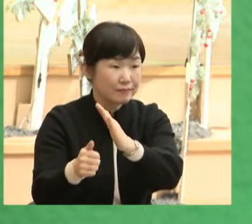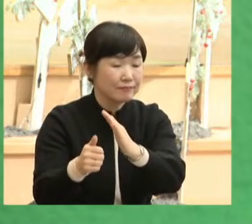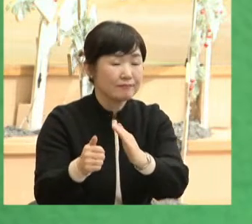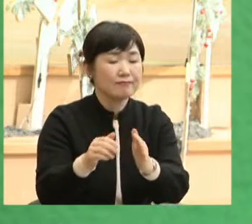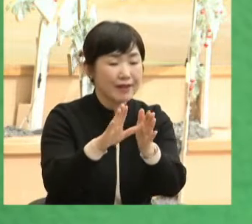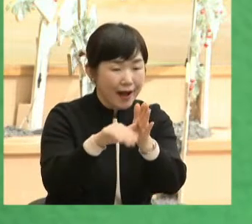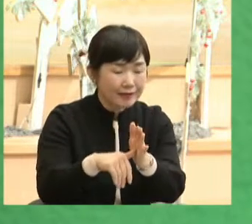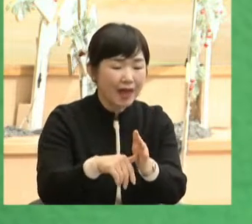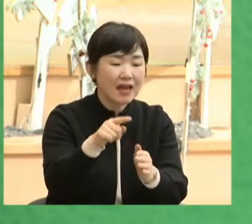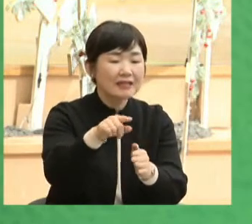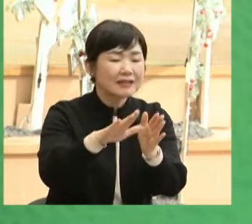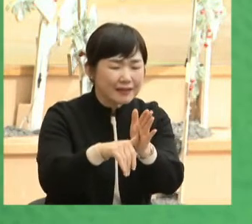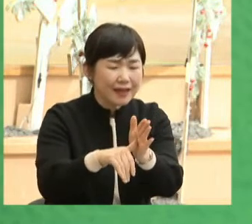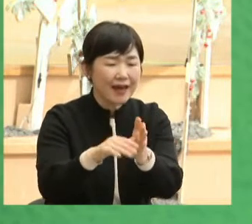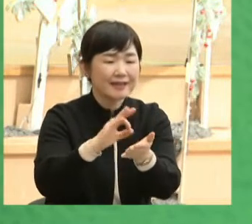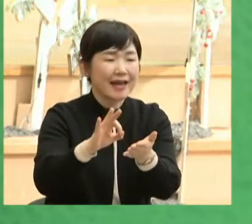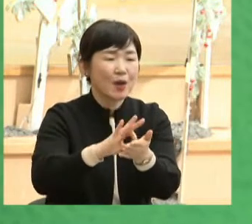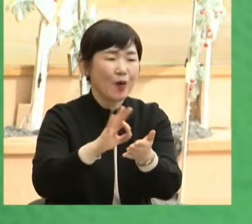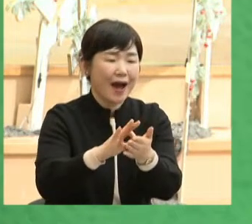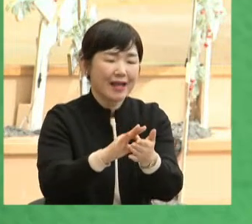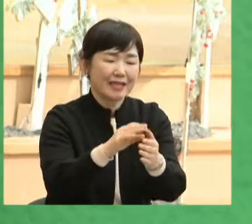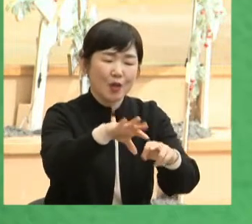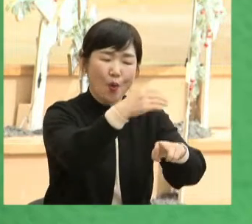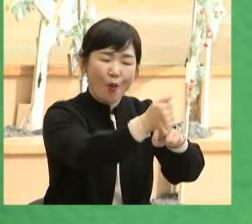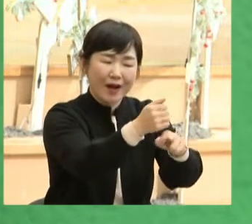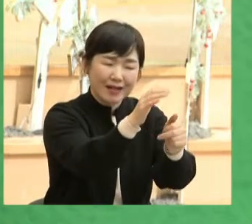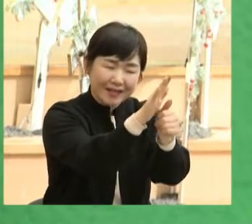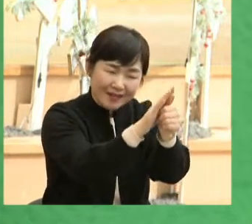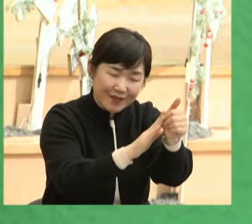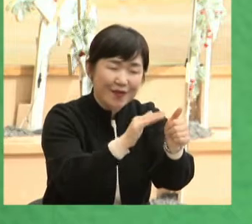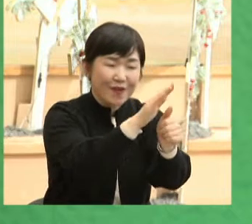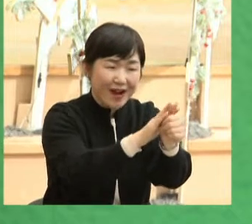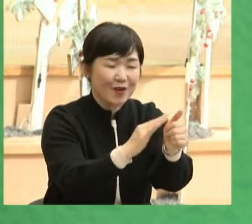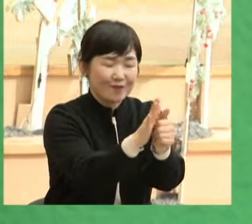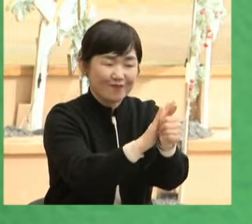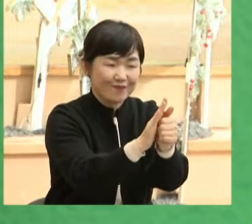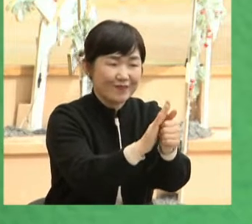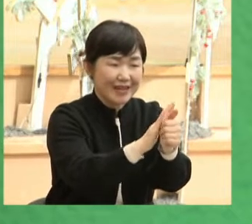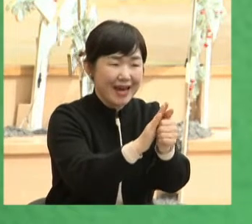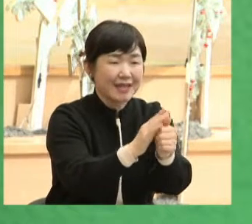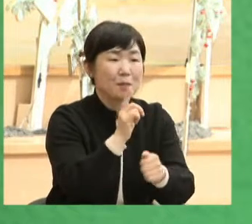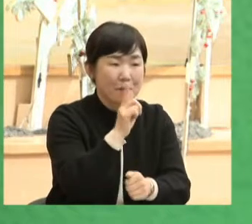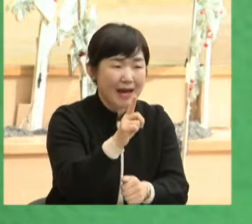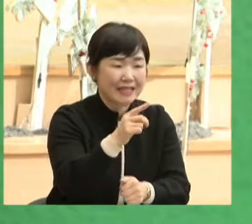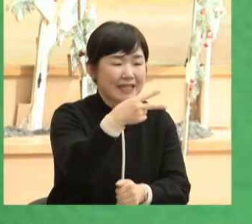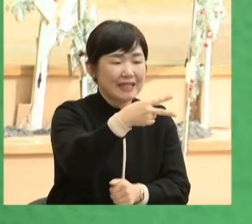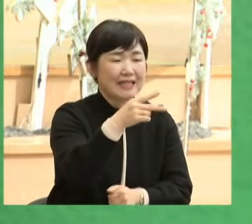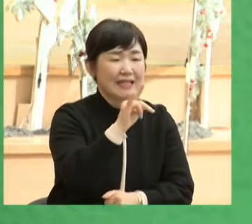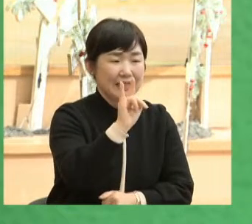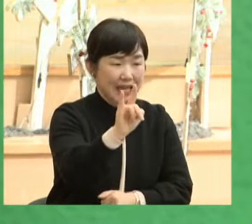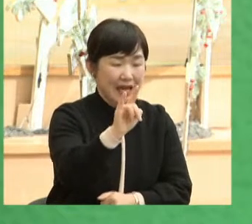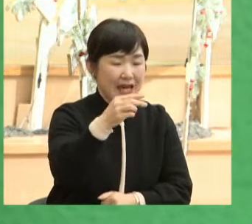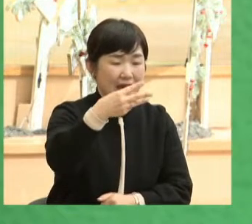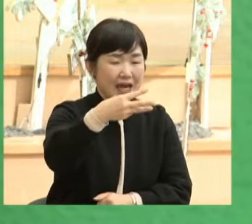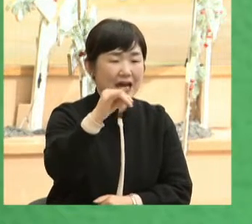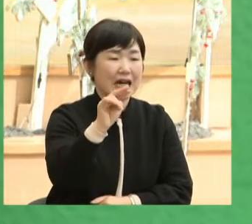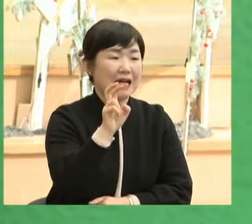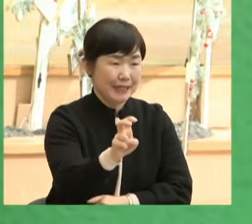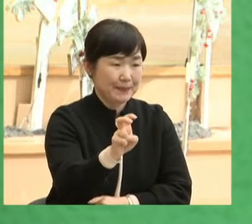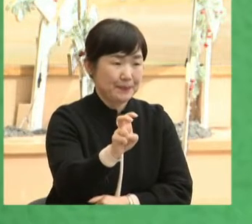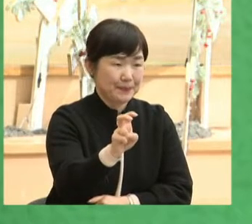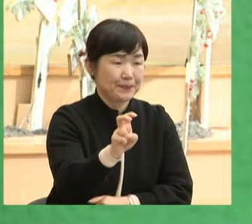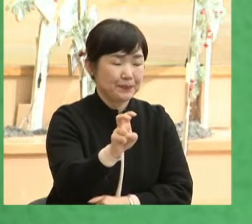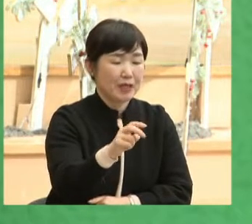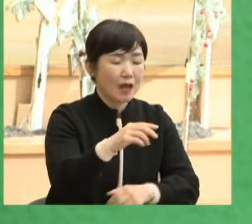그 때 사용했던 의존적 애드벤트 해요 대림 그때 인제 황제